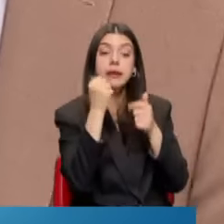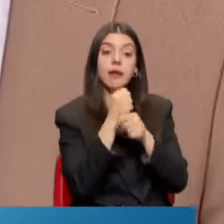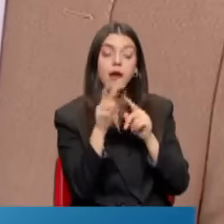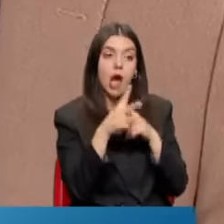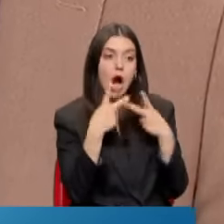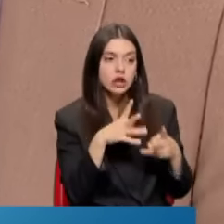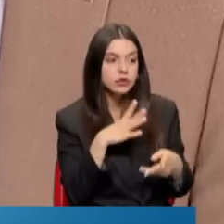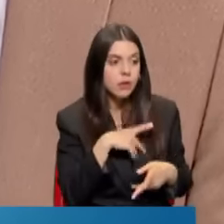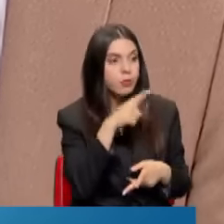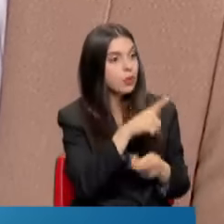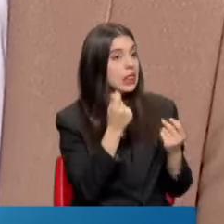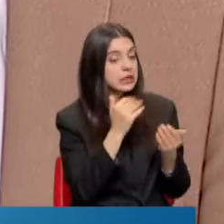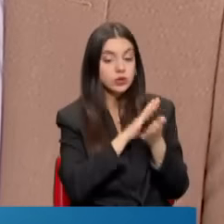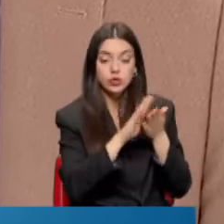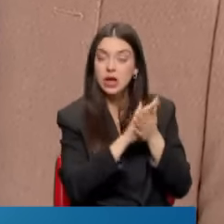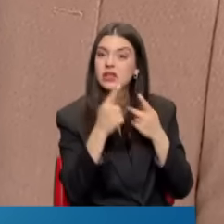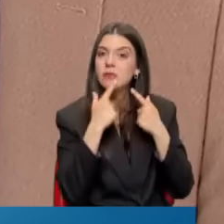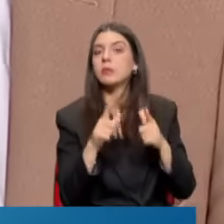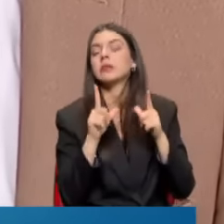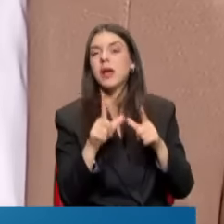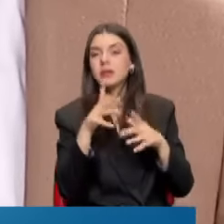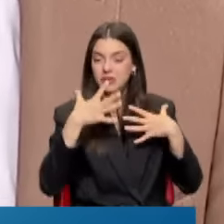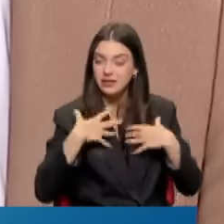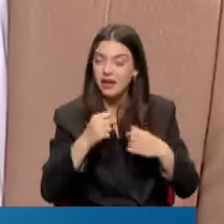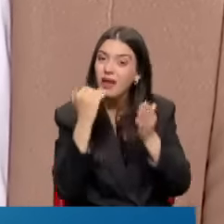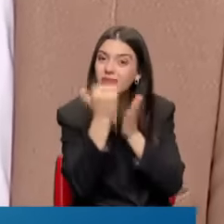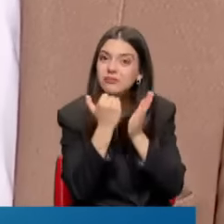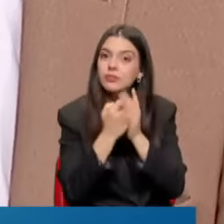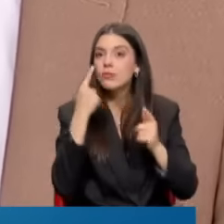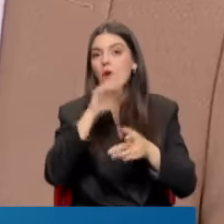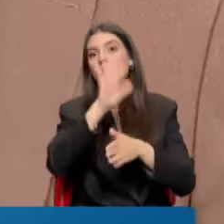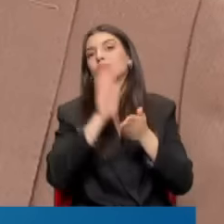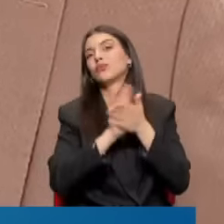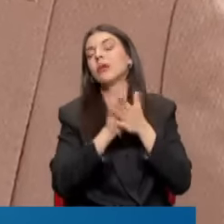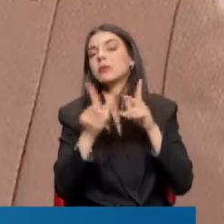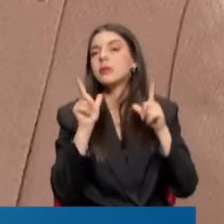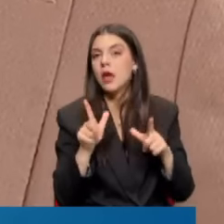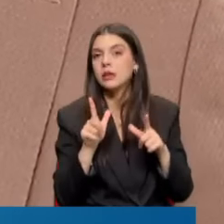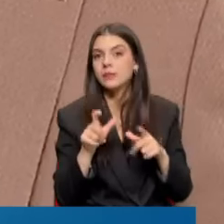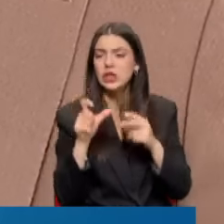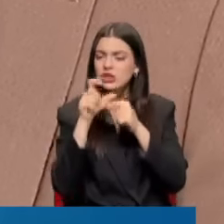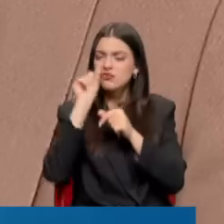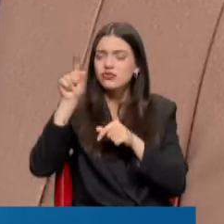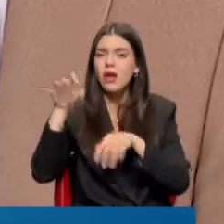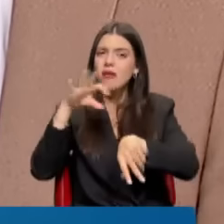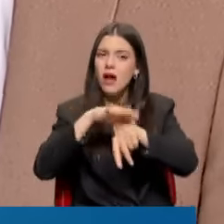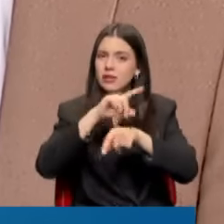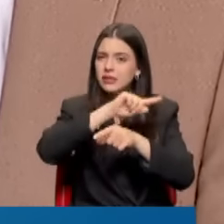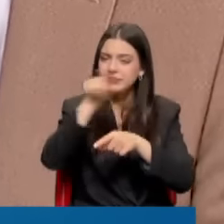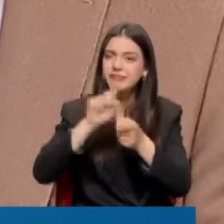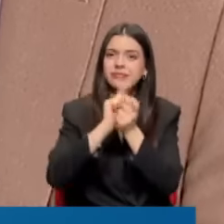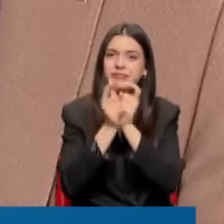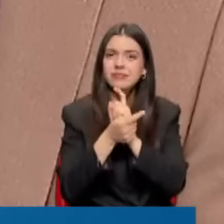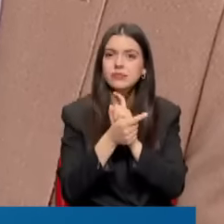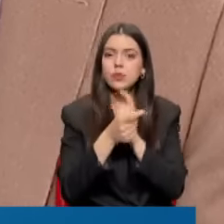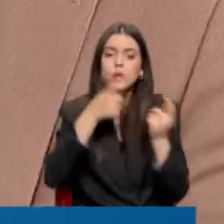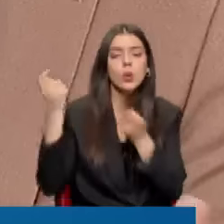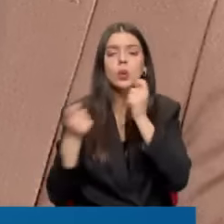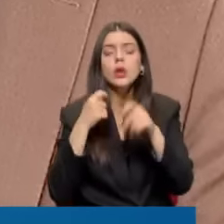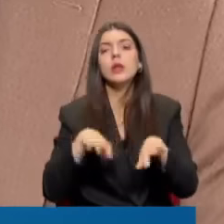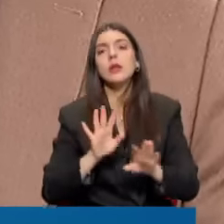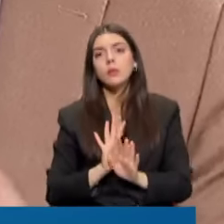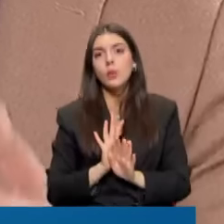edeceğiz diye düşünmeliyiz ya da sağlık sistemini Buna göre organize etmeliyiz mesela Şehir hastaneleri hiç feasible değil şey olmuyor